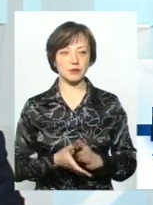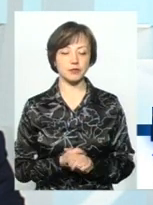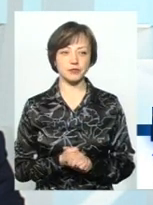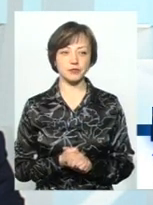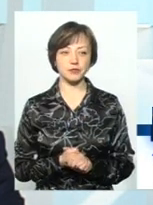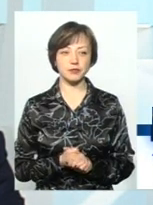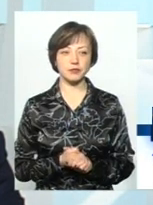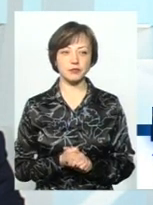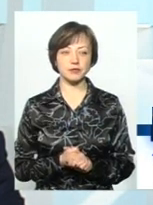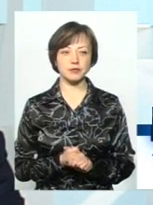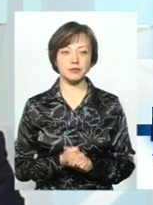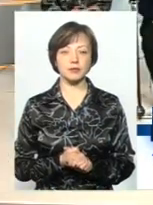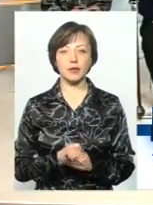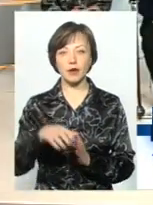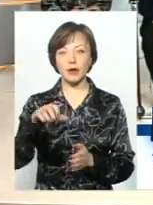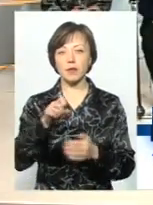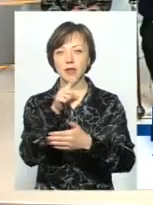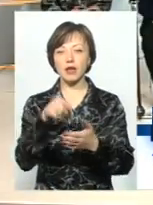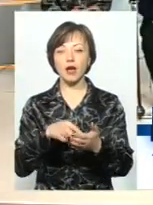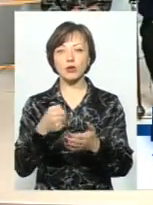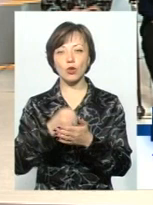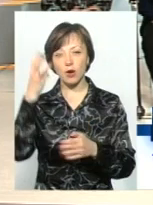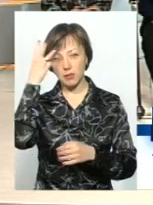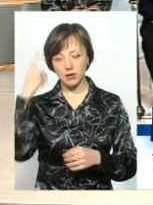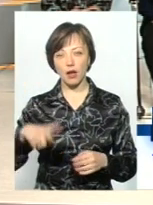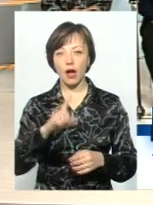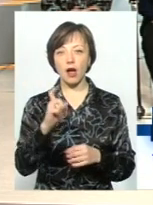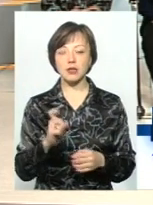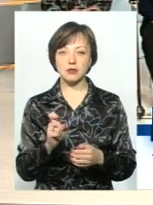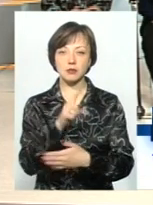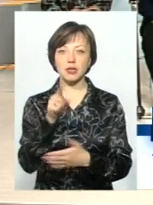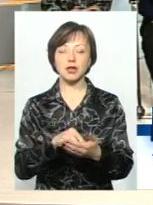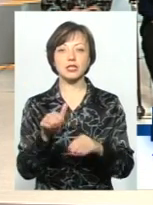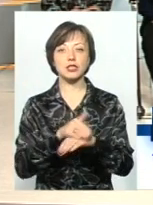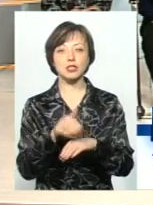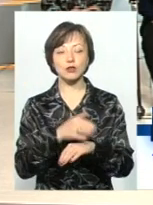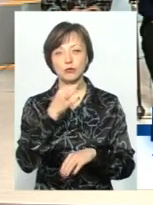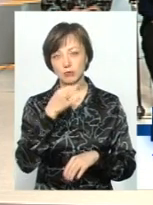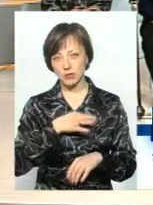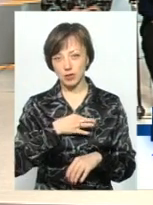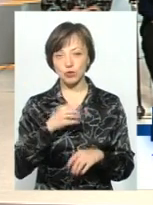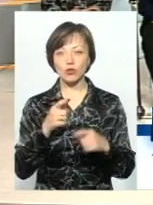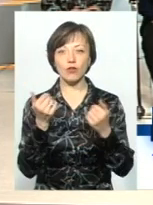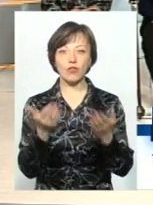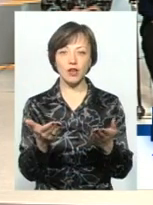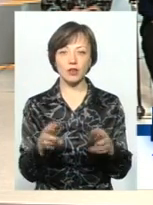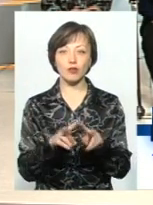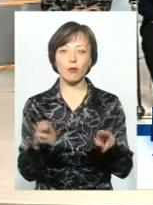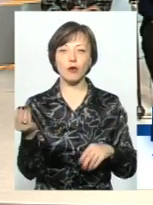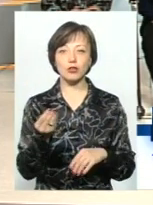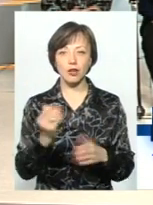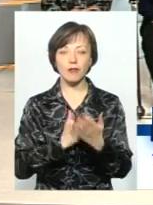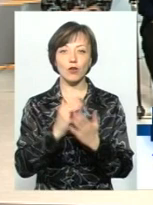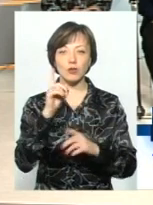би до представника Пацгазу запитання. Так, будь ласка. Скажіть, ну, будь ласка, що ви, що Порошенко, що